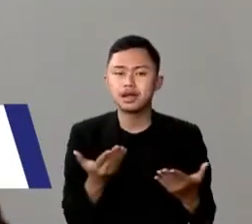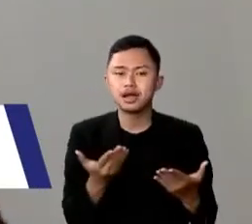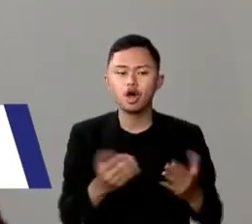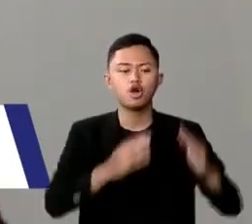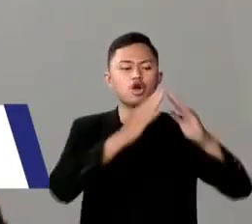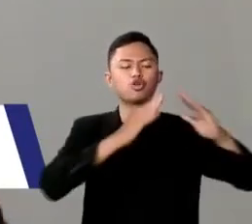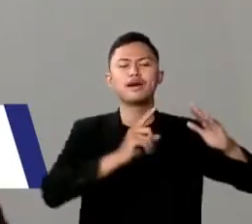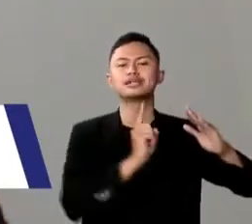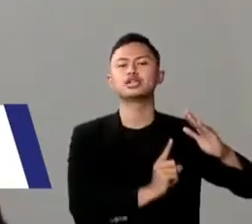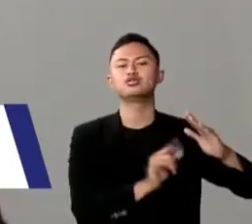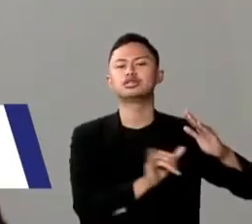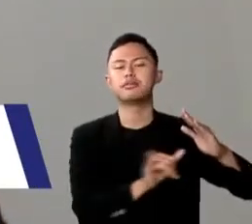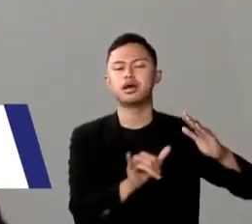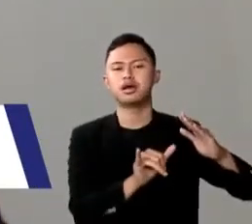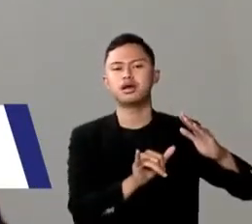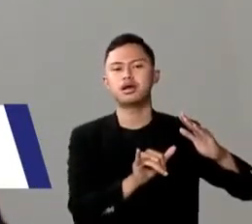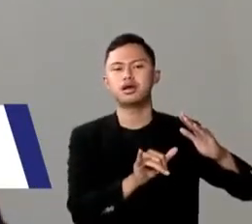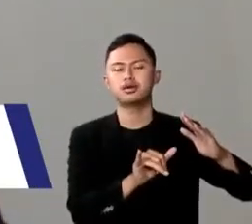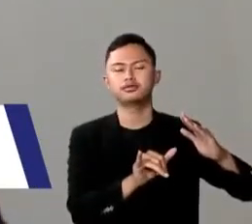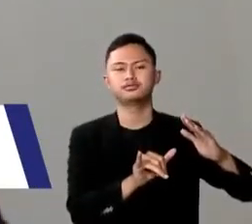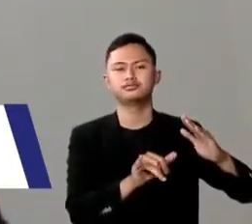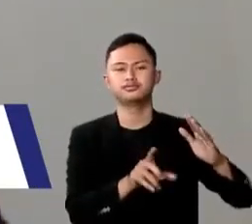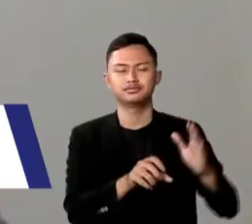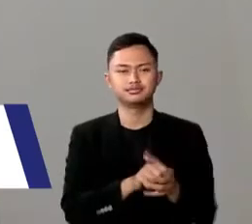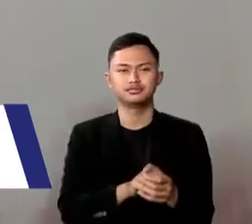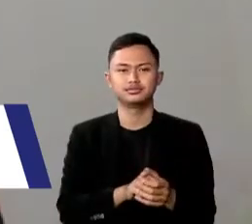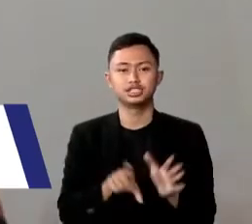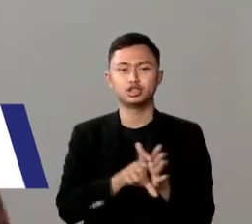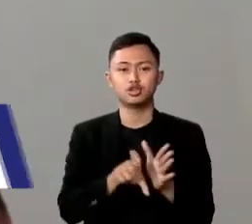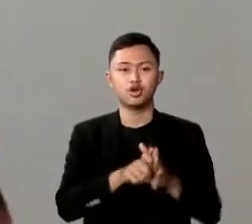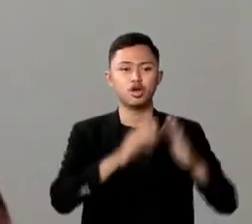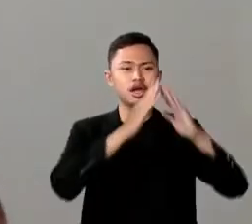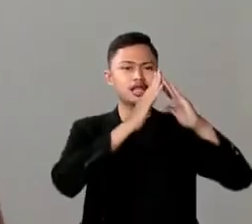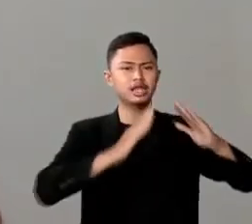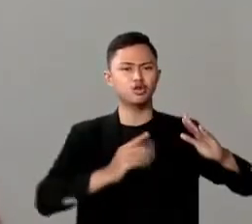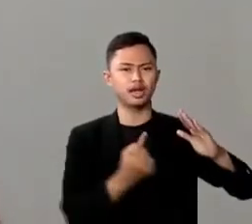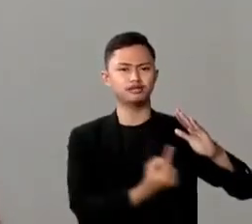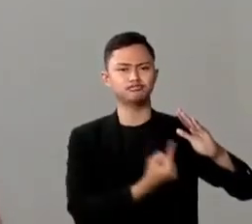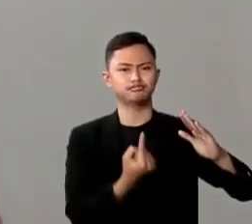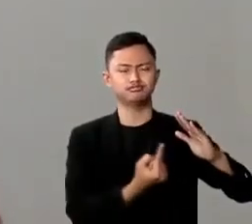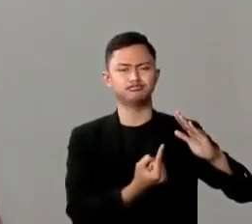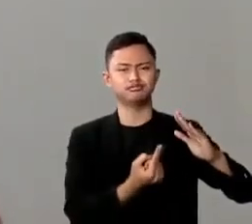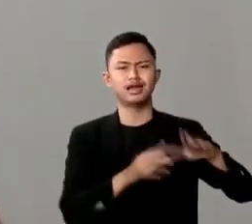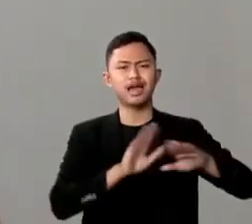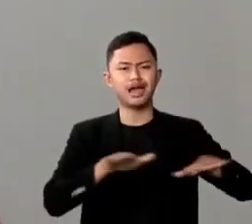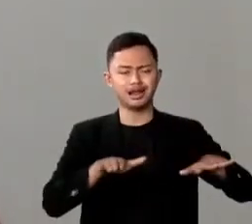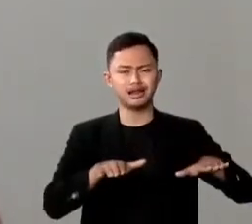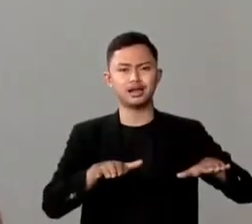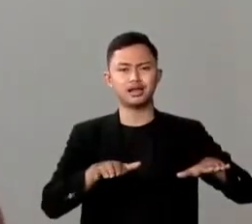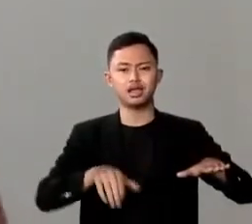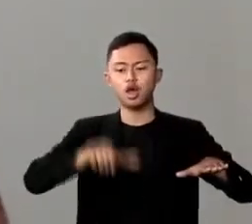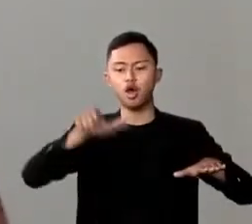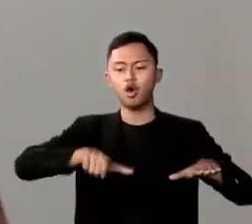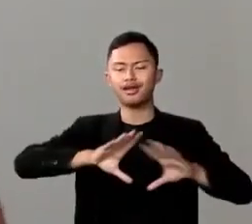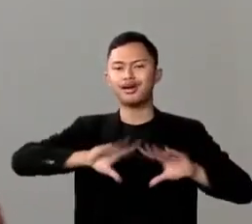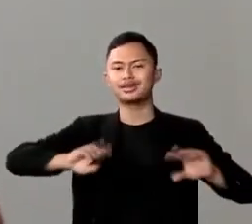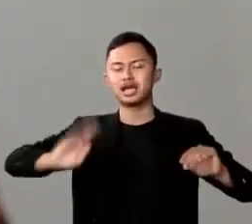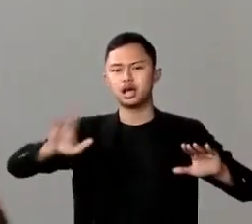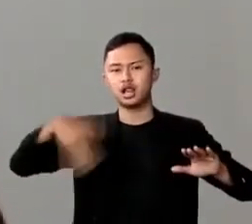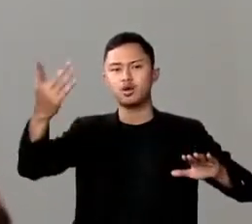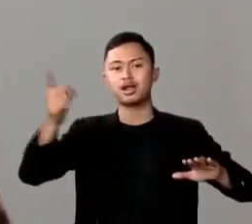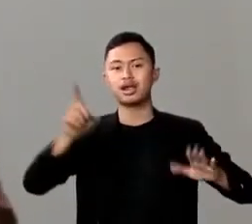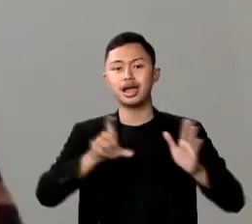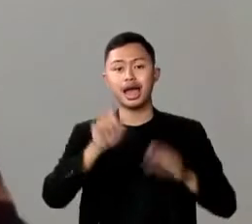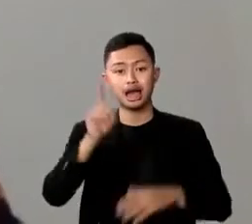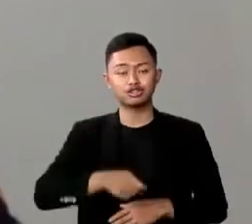orang yang tinggal serumah gitu jadi memang selama di rumah itu masih ada orang-orang yang harus bekerja keluar